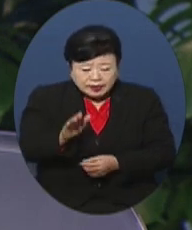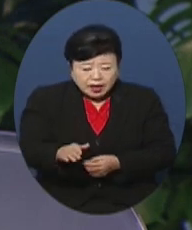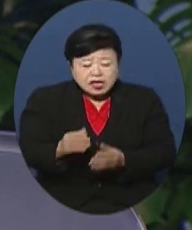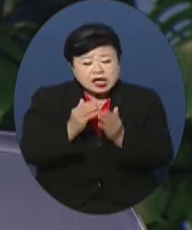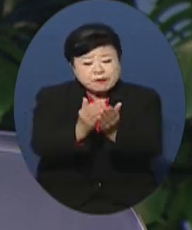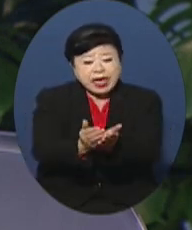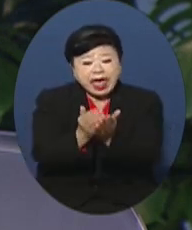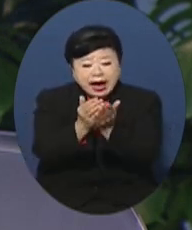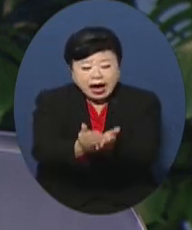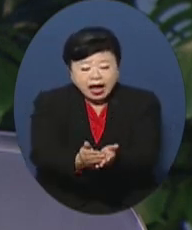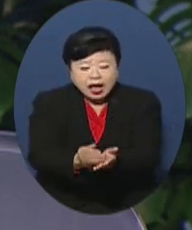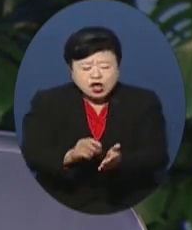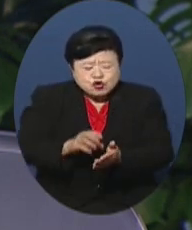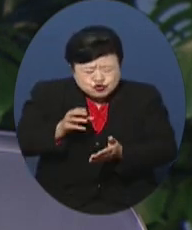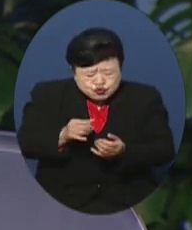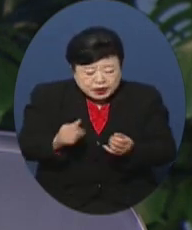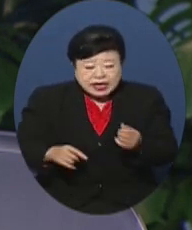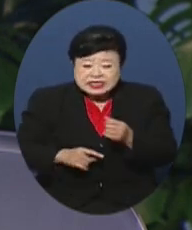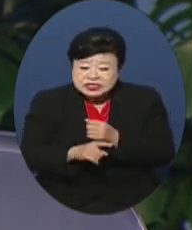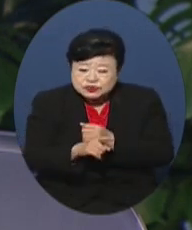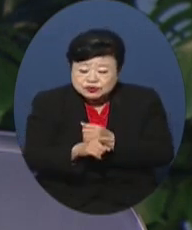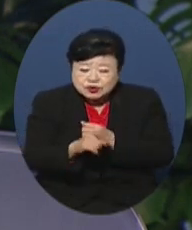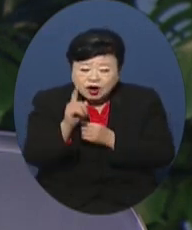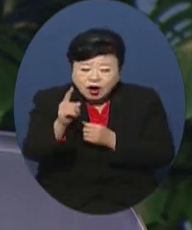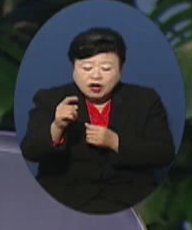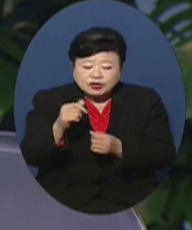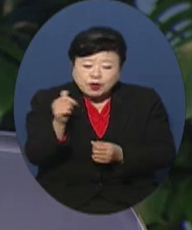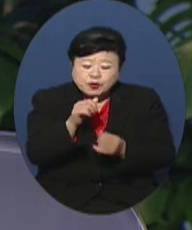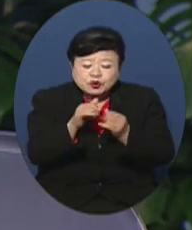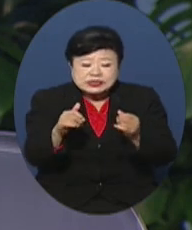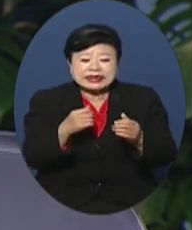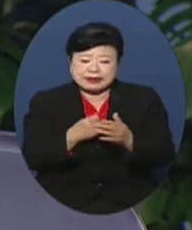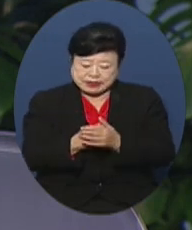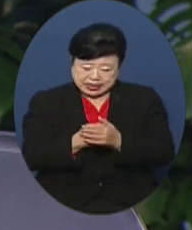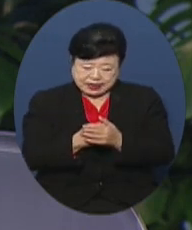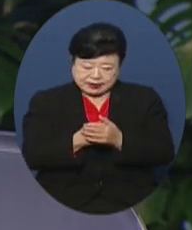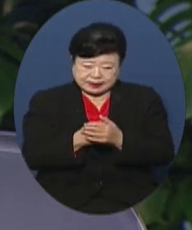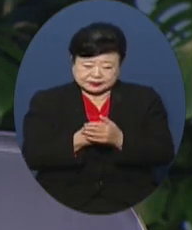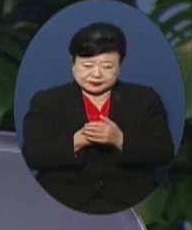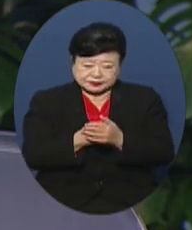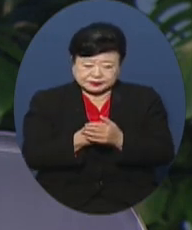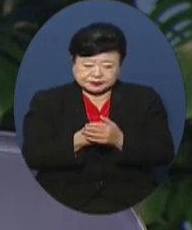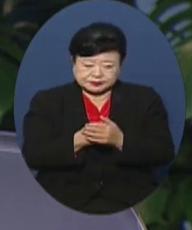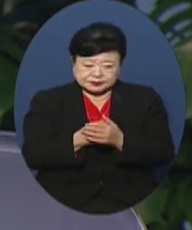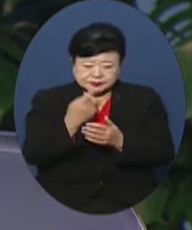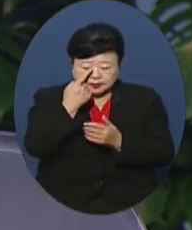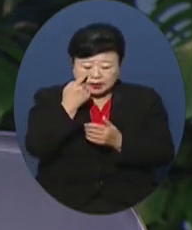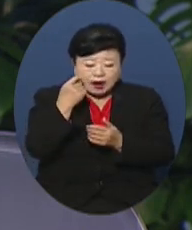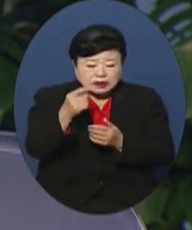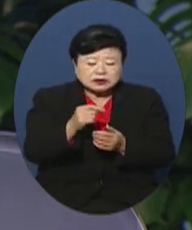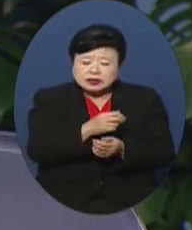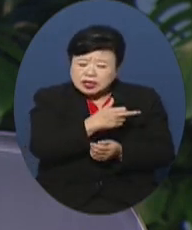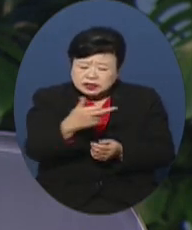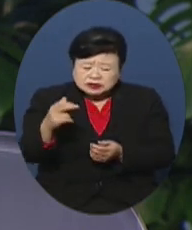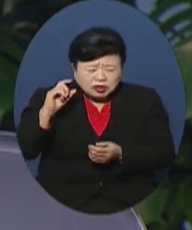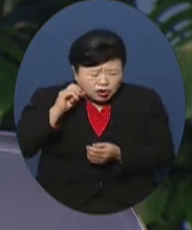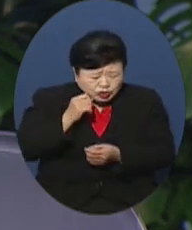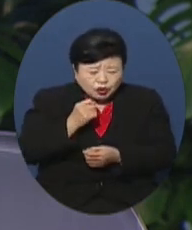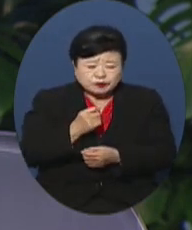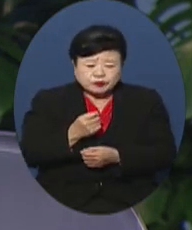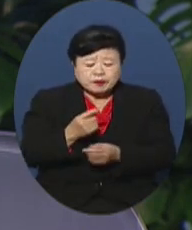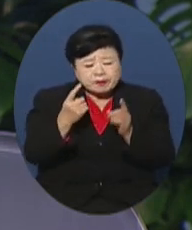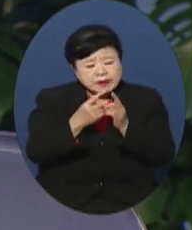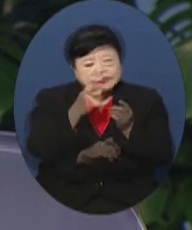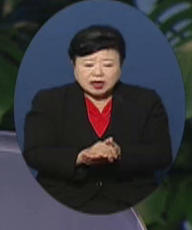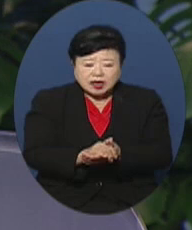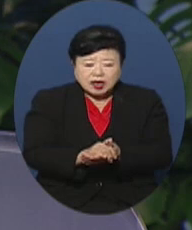배가 유명해진 것은 한 변호사 때문입니다. 그는 큰 어려움을